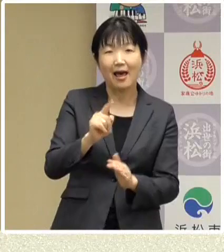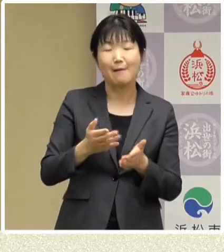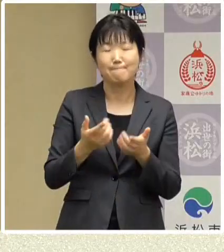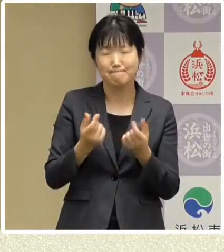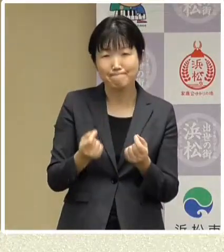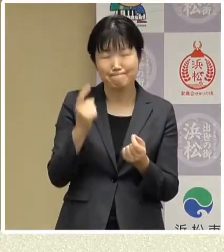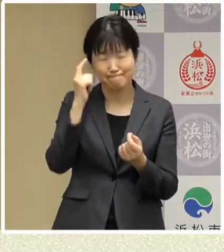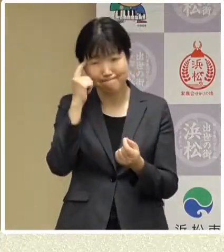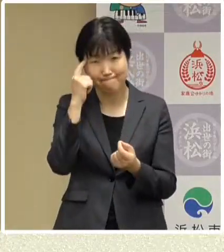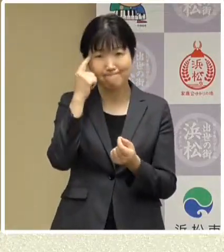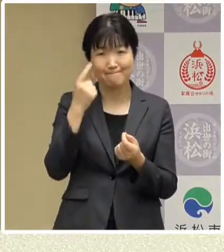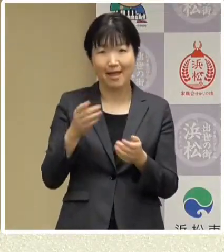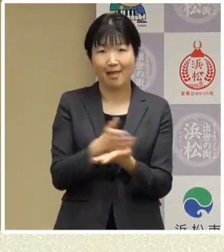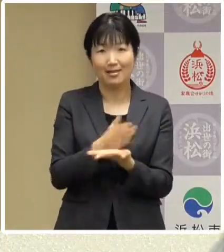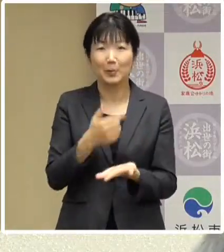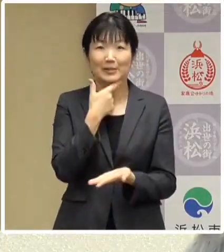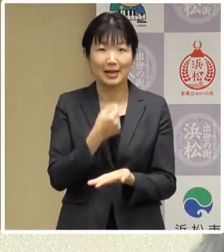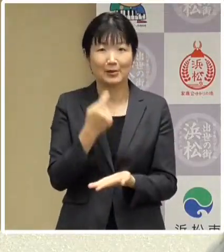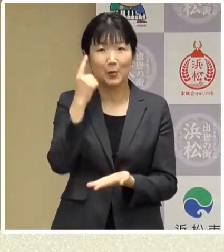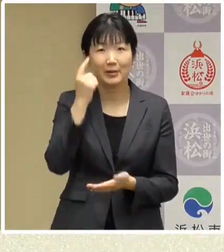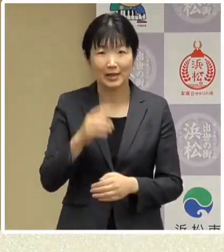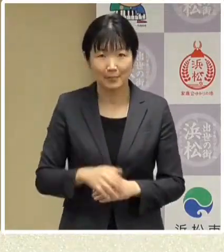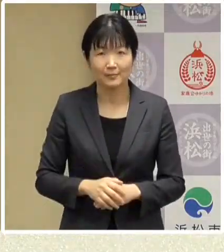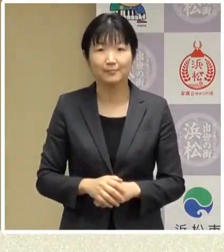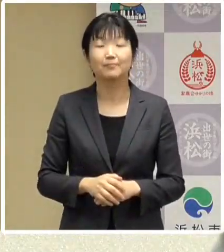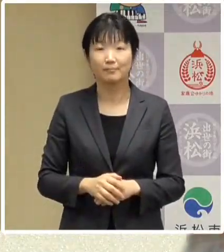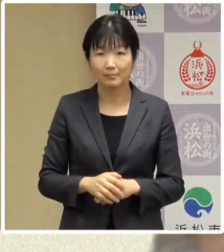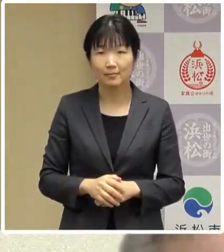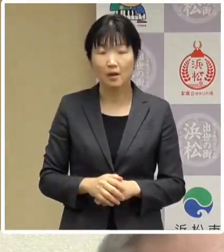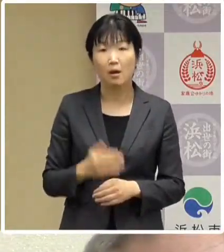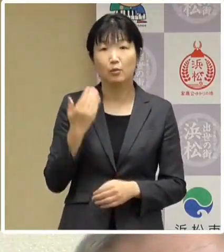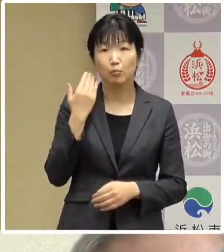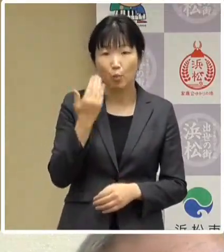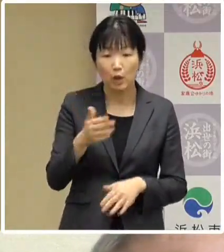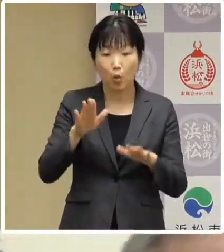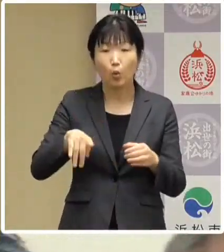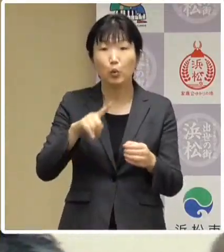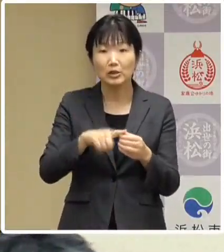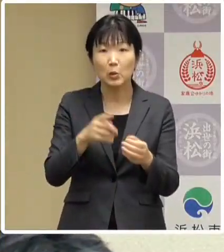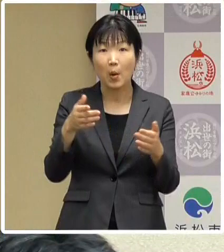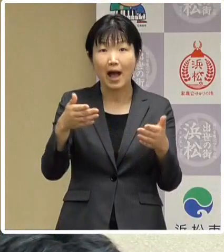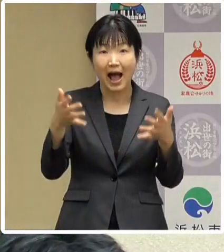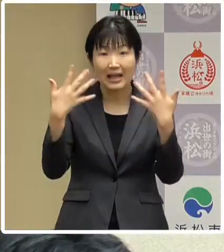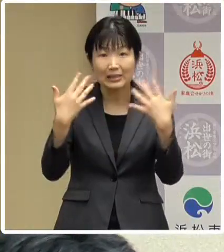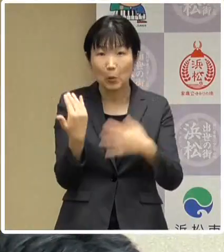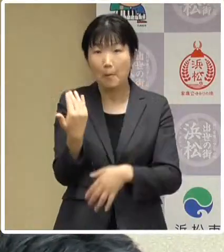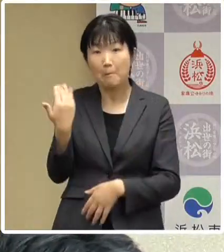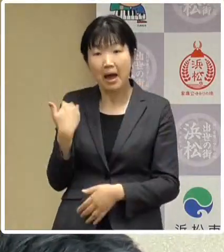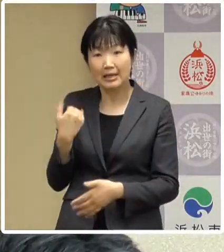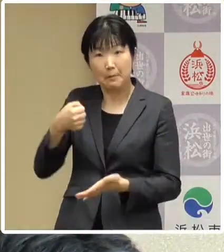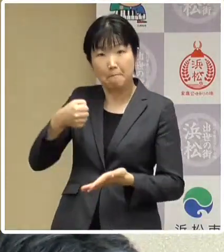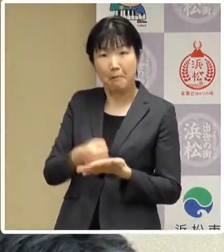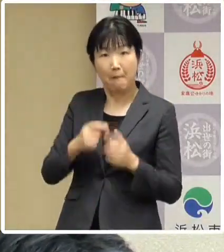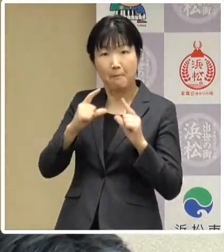断をしていきたいと思っております。 少なくともこの秋の決算の前に結論が出るってことはない